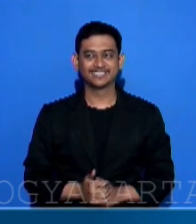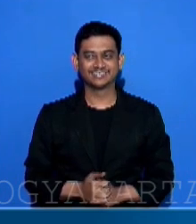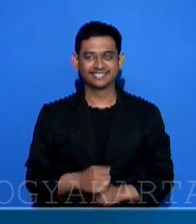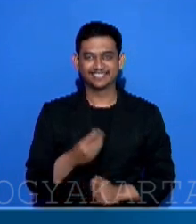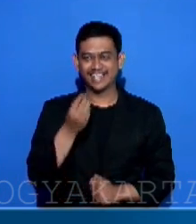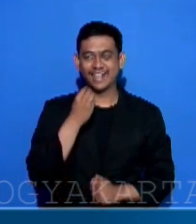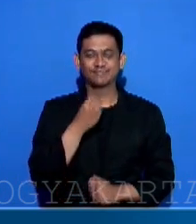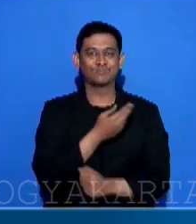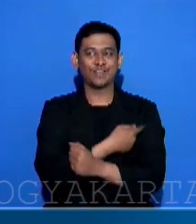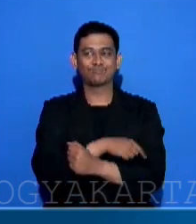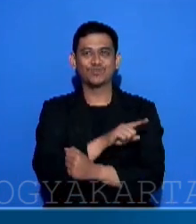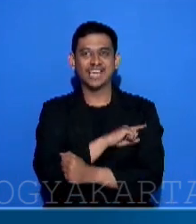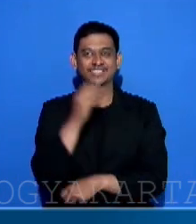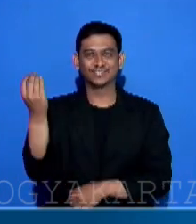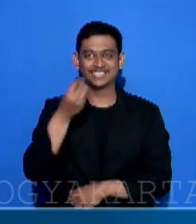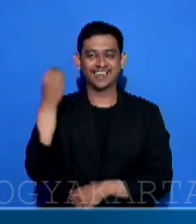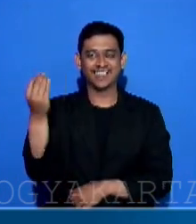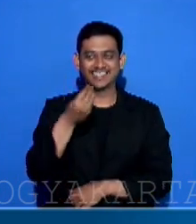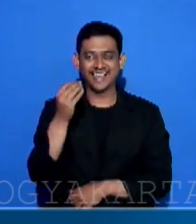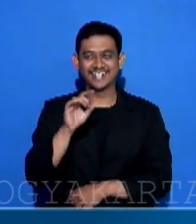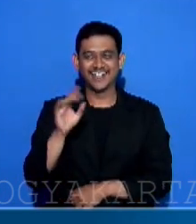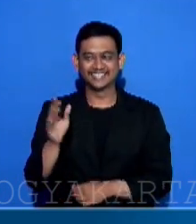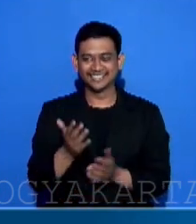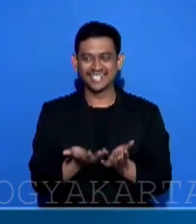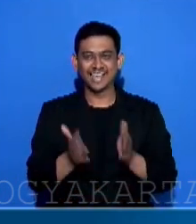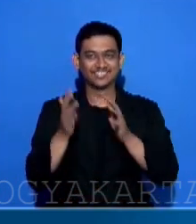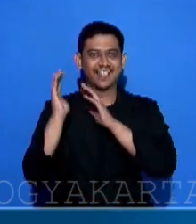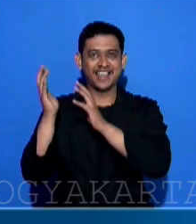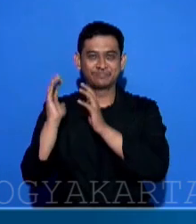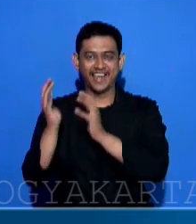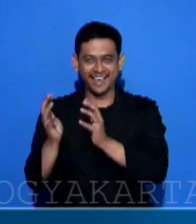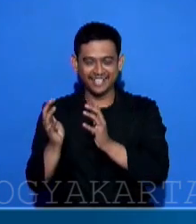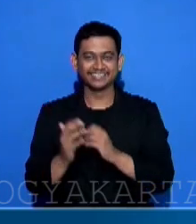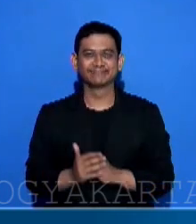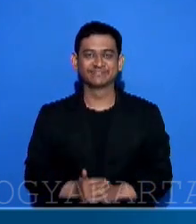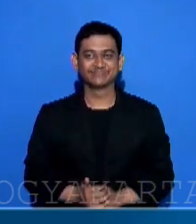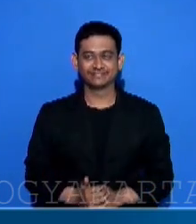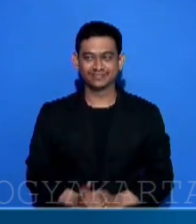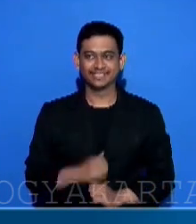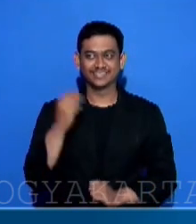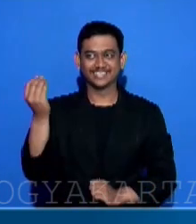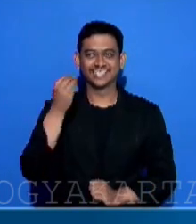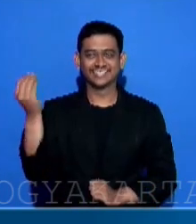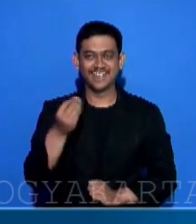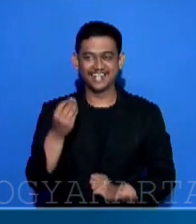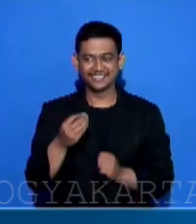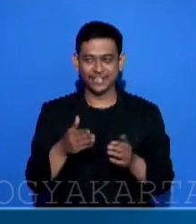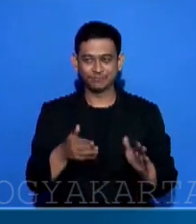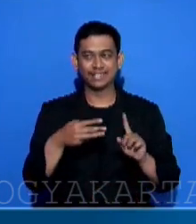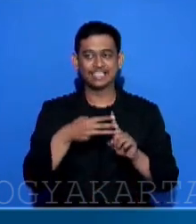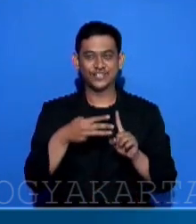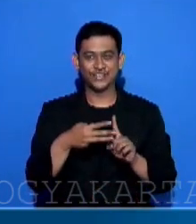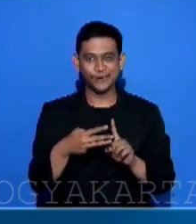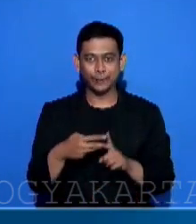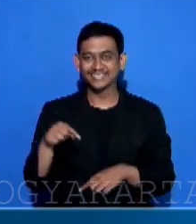potensi wisata pendukung lainnya seperti kerajinan batok kelapa dan kawasan ekowisata bantaran sungai bedok yang kini tengah